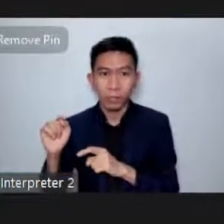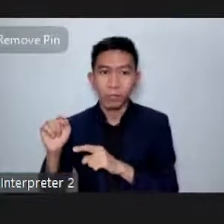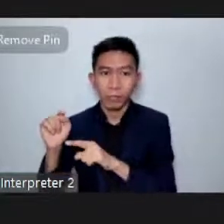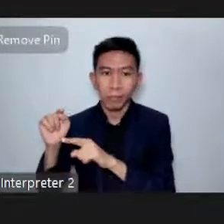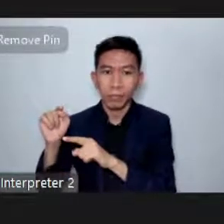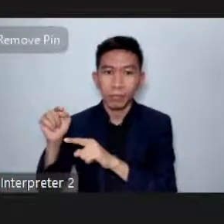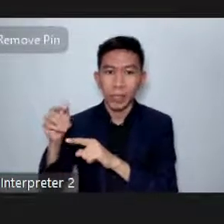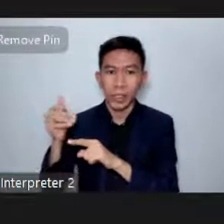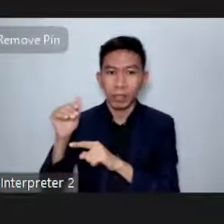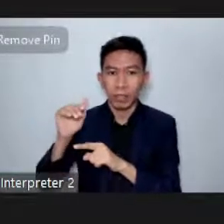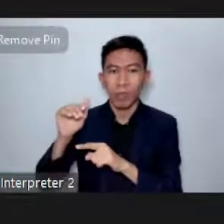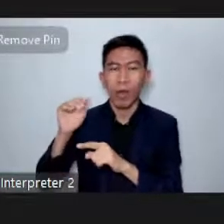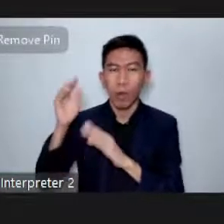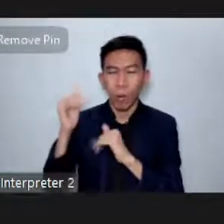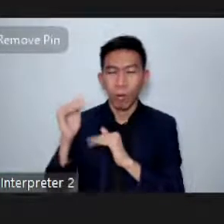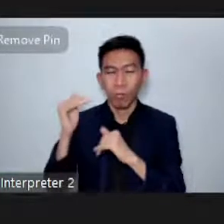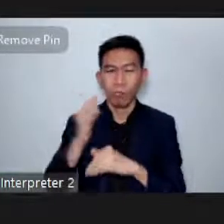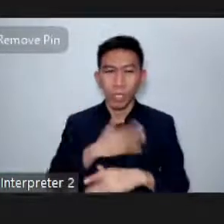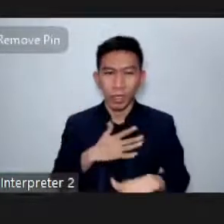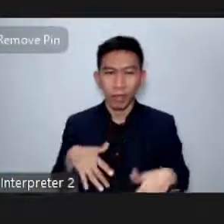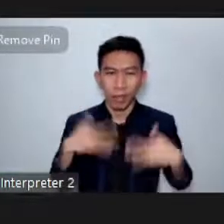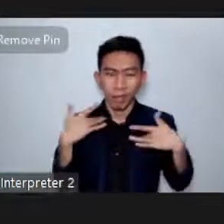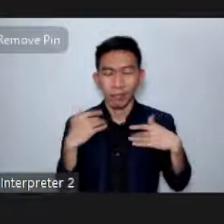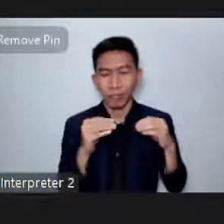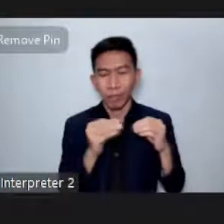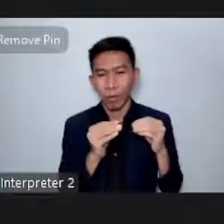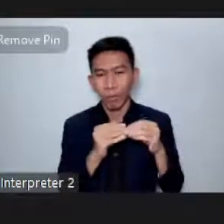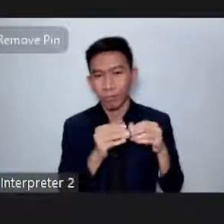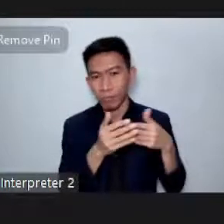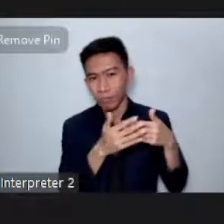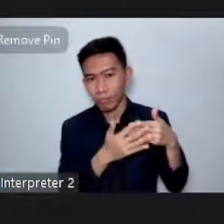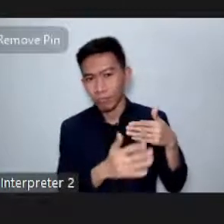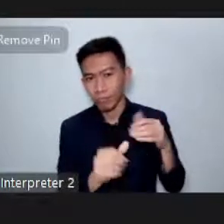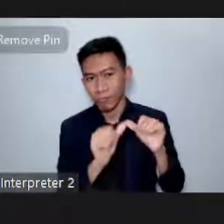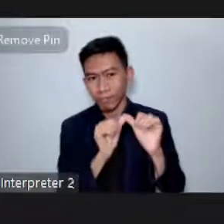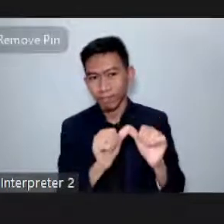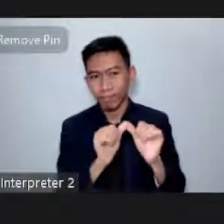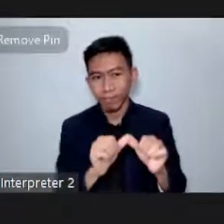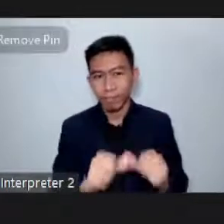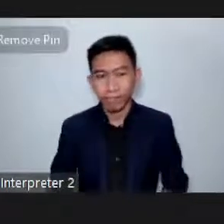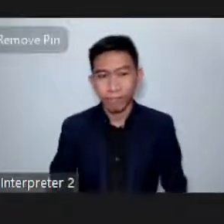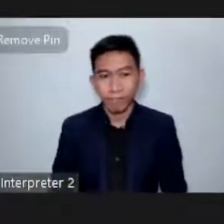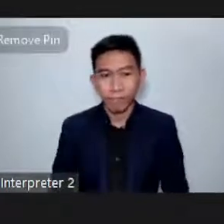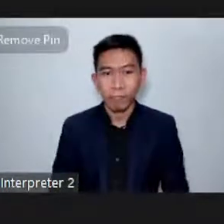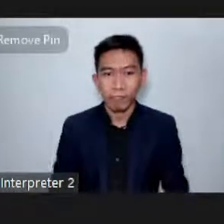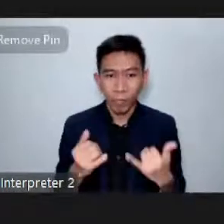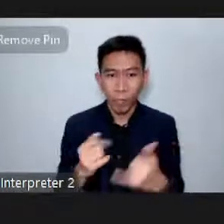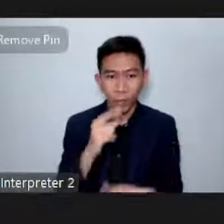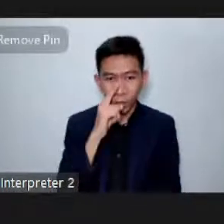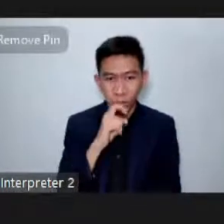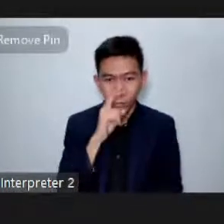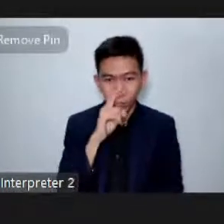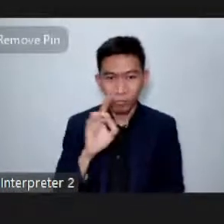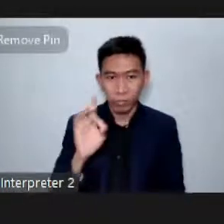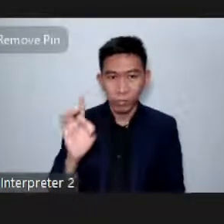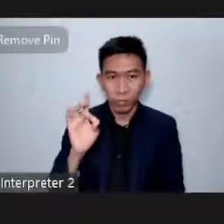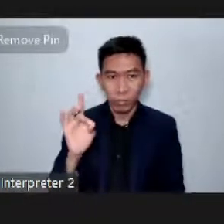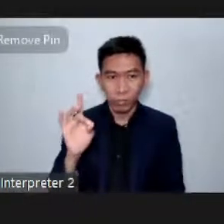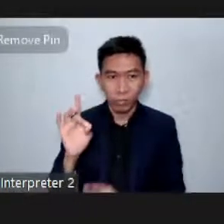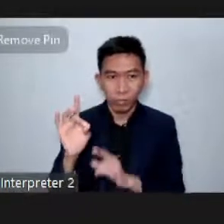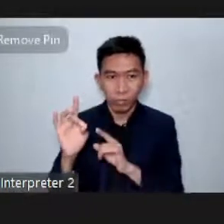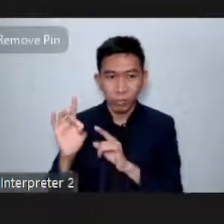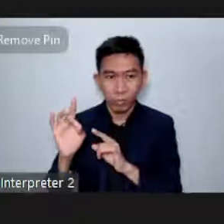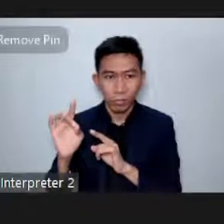para umababa pa ang ating buhay. Yan lang po ang ating hiling na matulungan naman